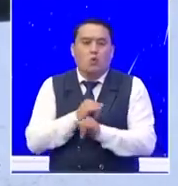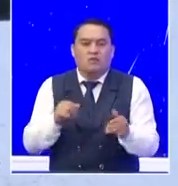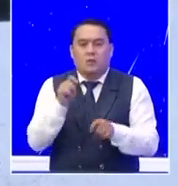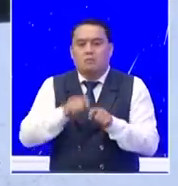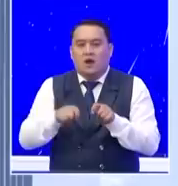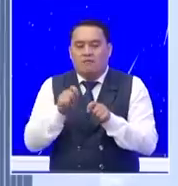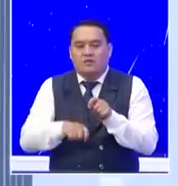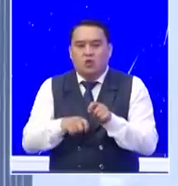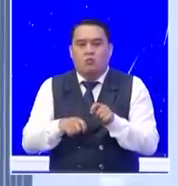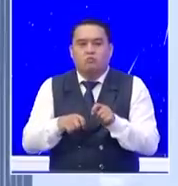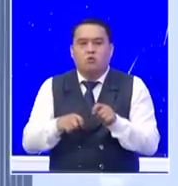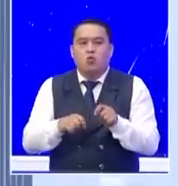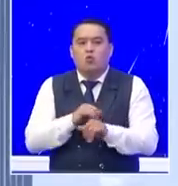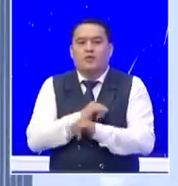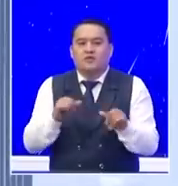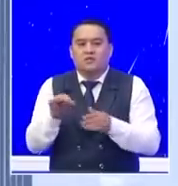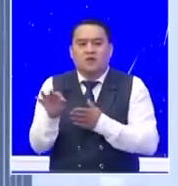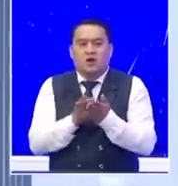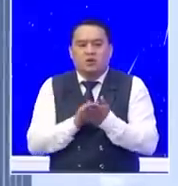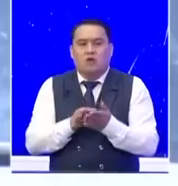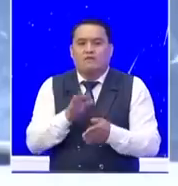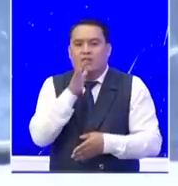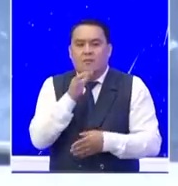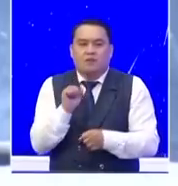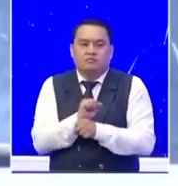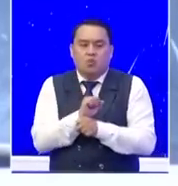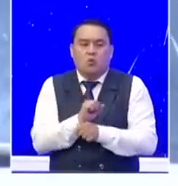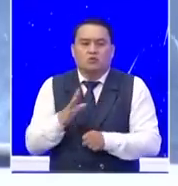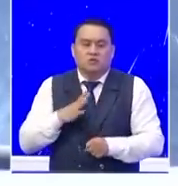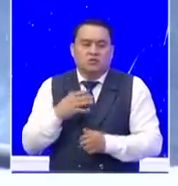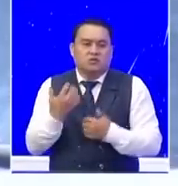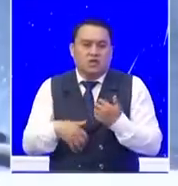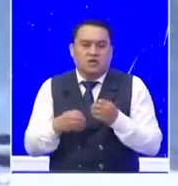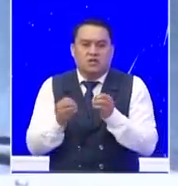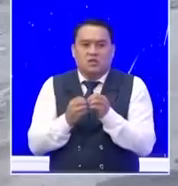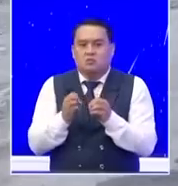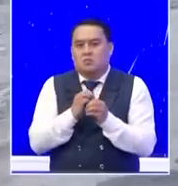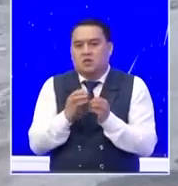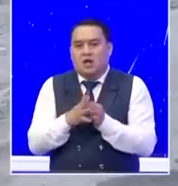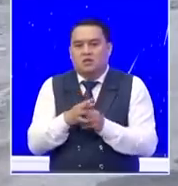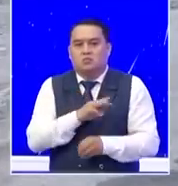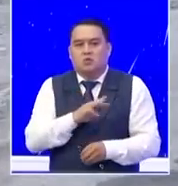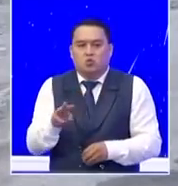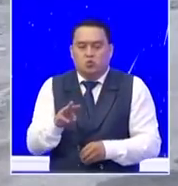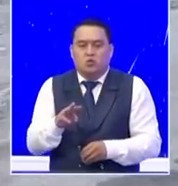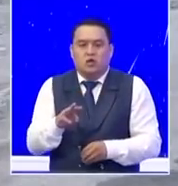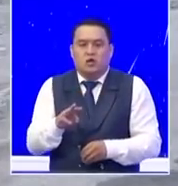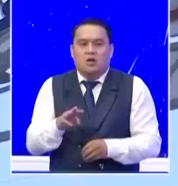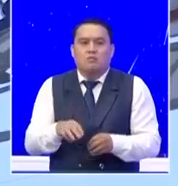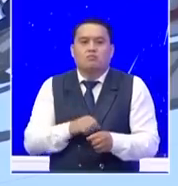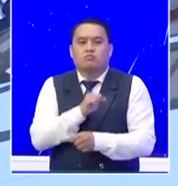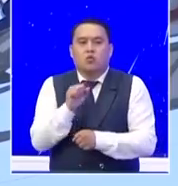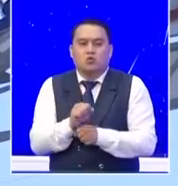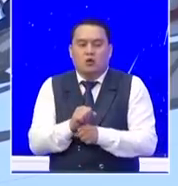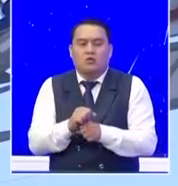проверяющих пропускная способность выросла в разы, и время простоя на пробках составляет в среднем 10-15 минут, даже в час пик. На постах